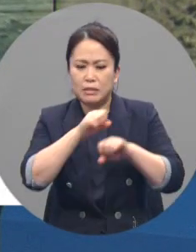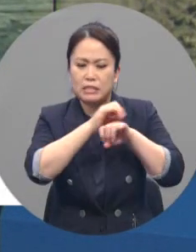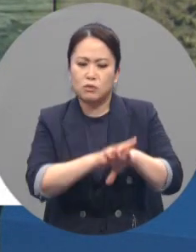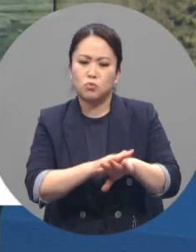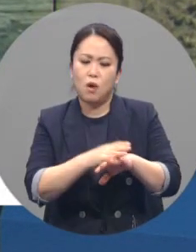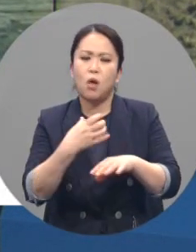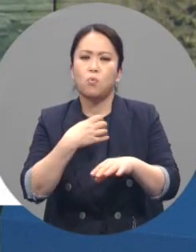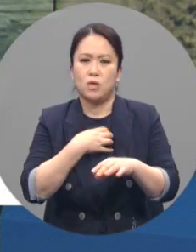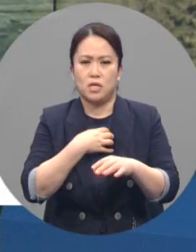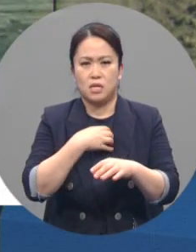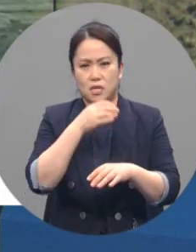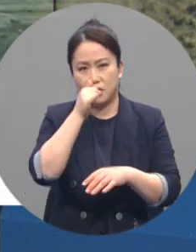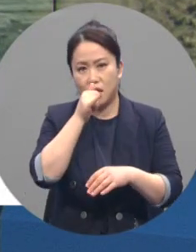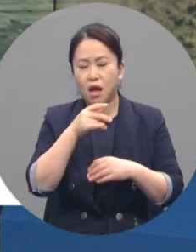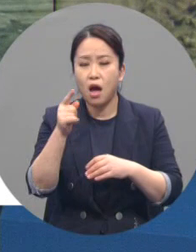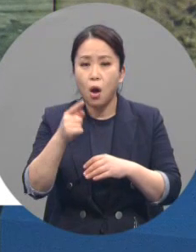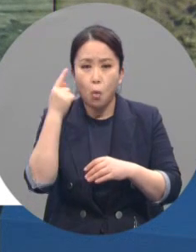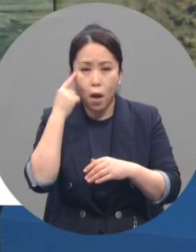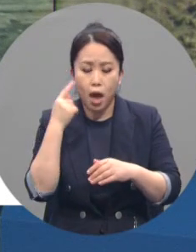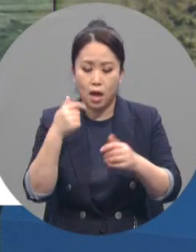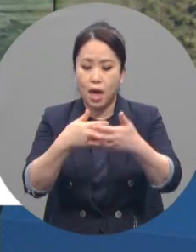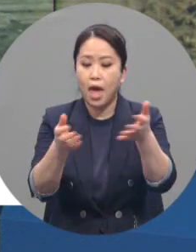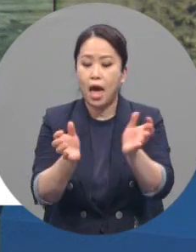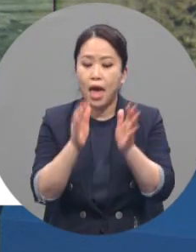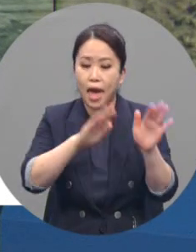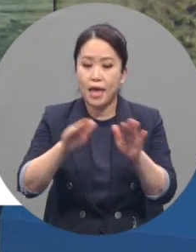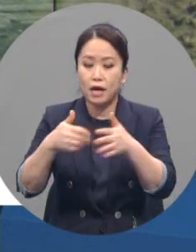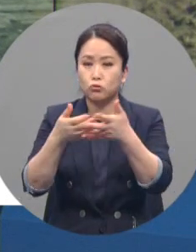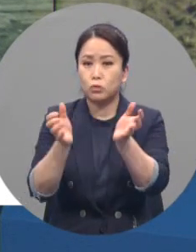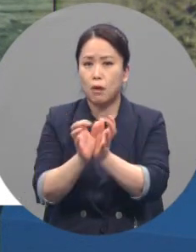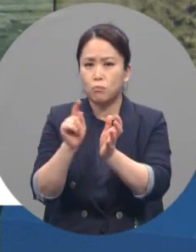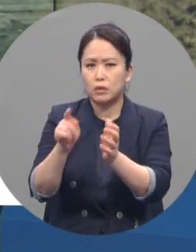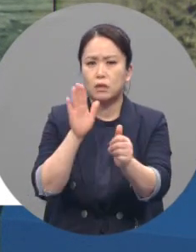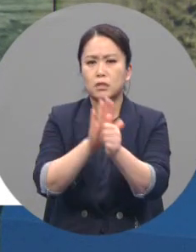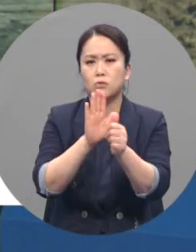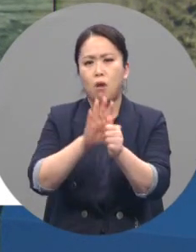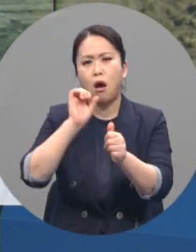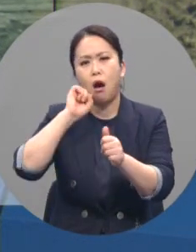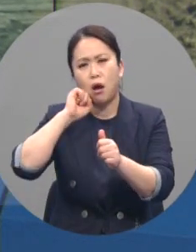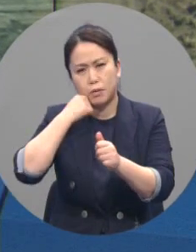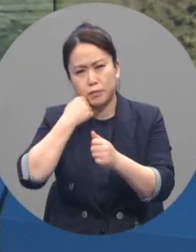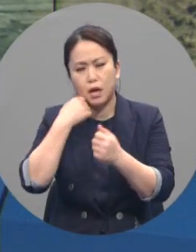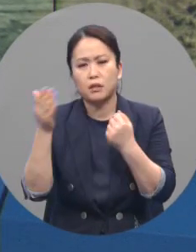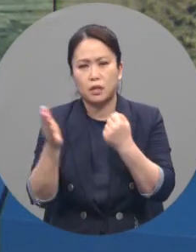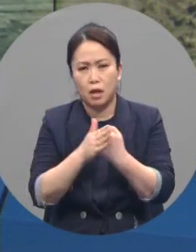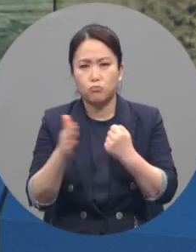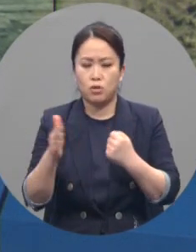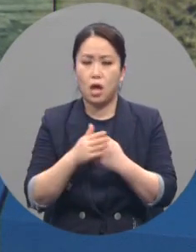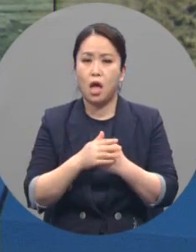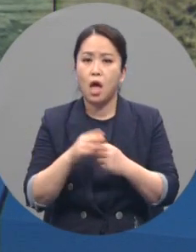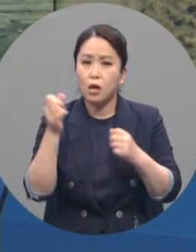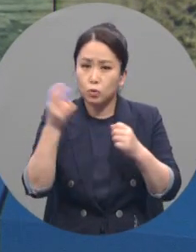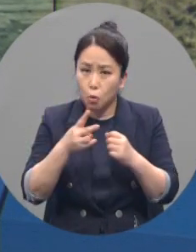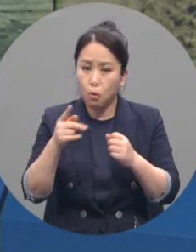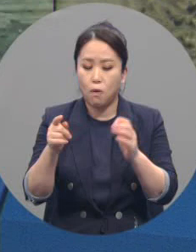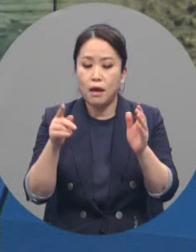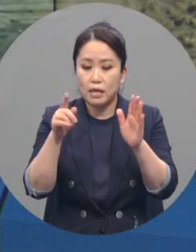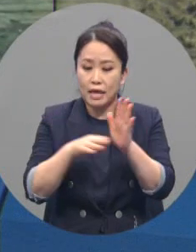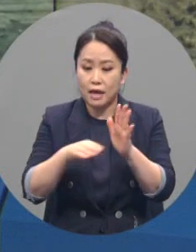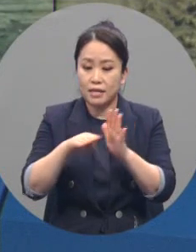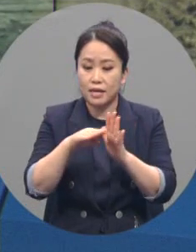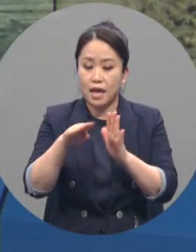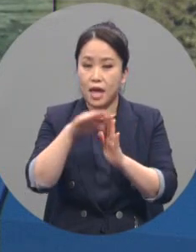지원이 어렵다고 밝히면서 사업 진행 자체가 불투명해졌습니다. 1단계 사업 준공도 2년 이상 늦어지기도